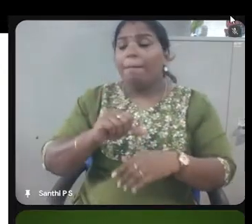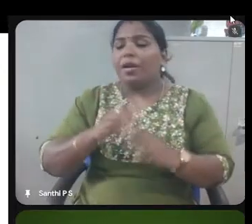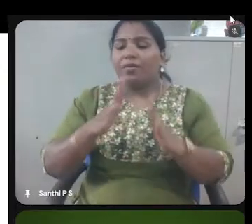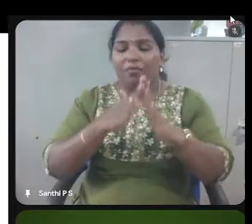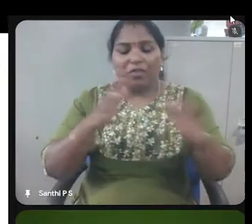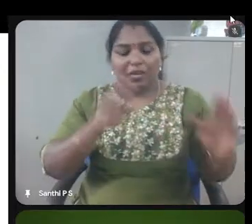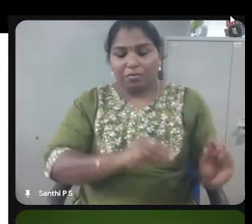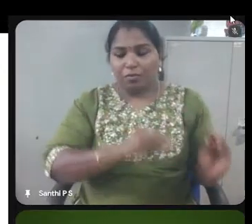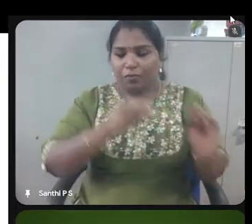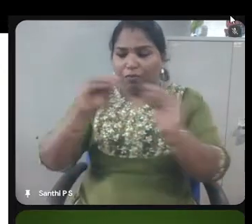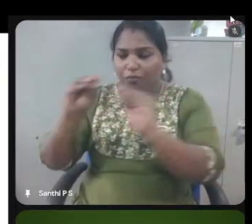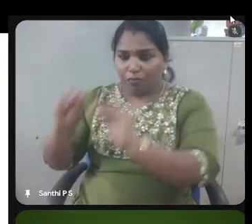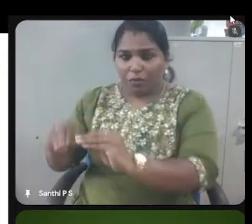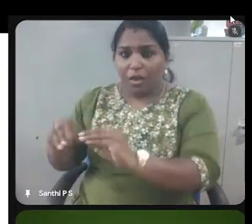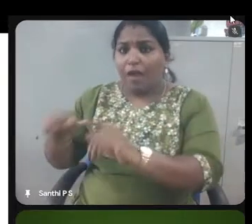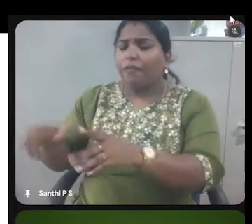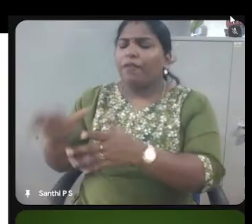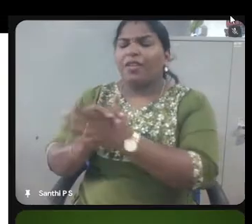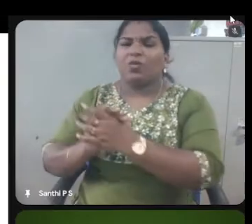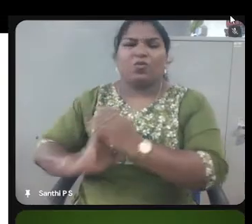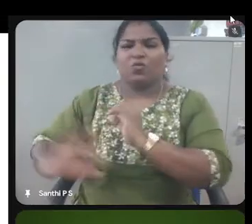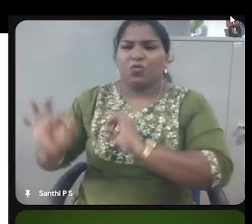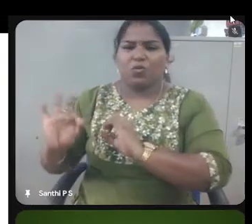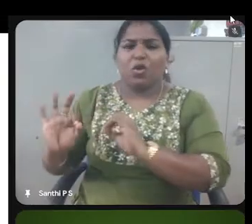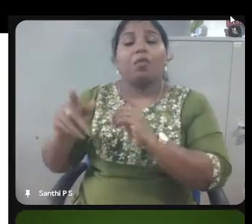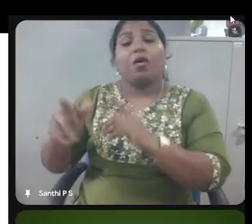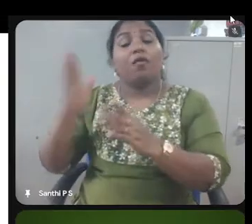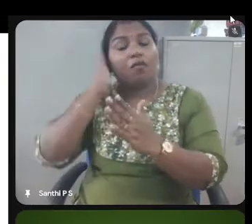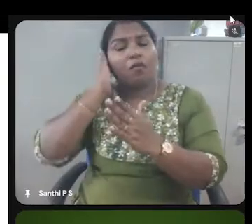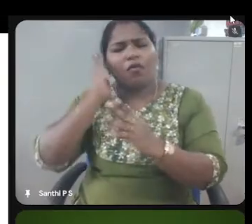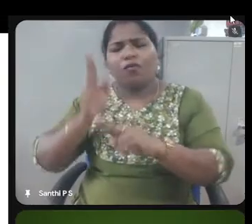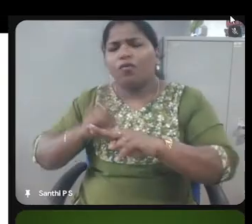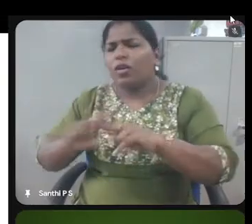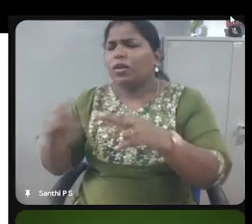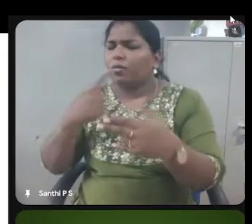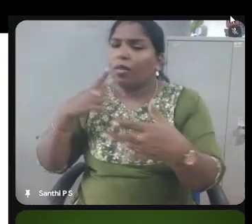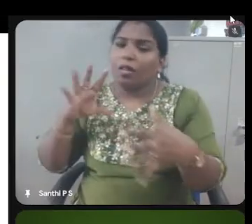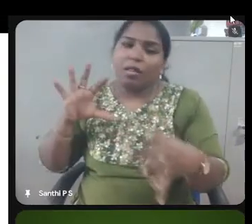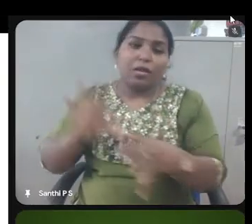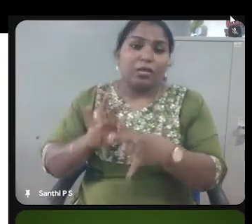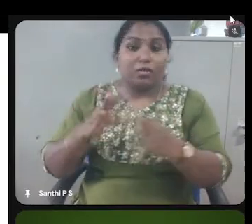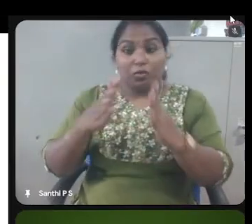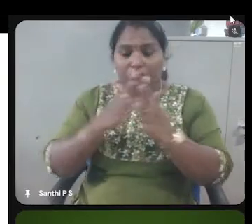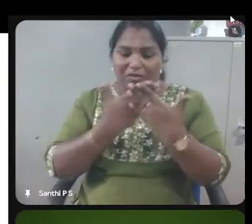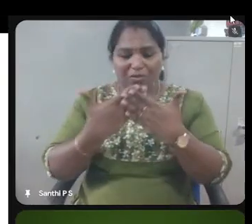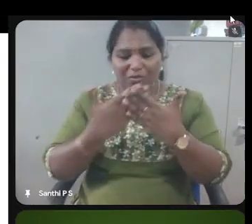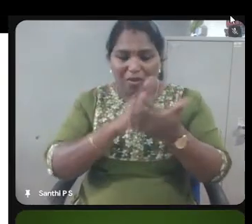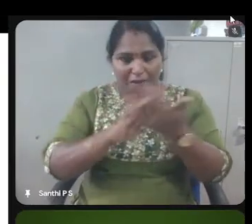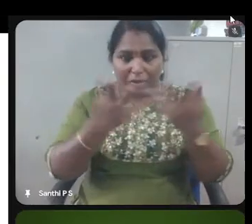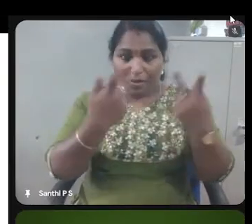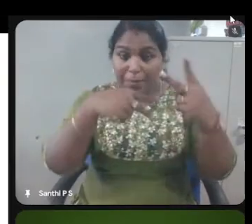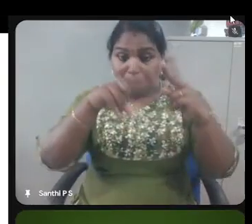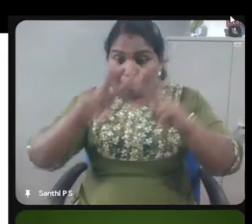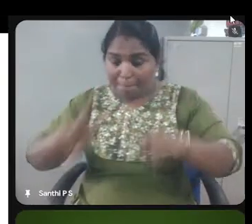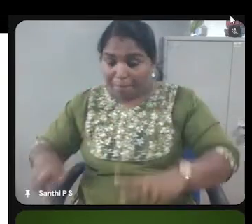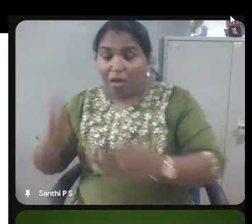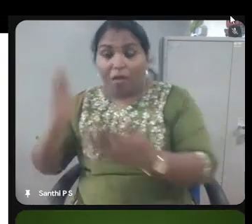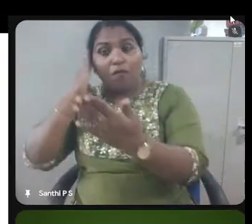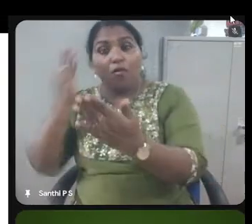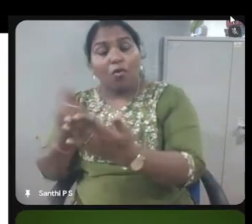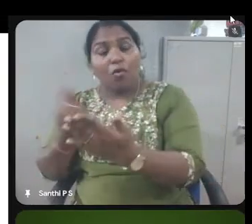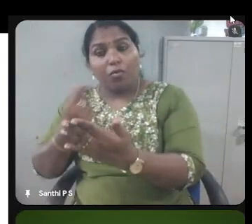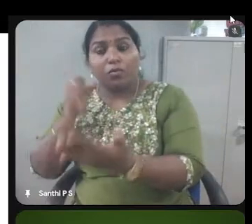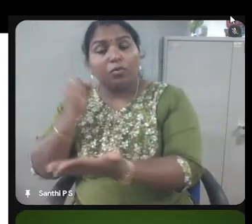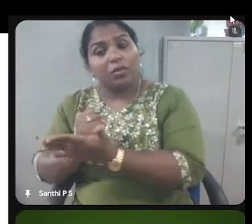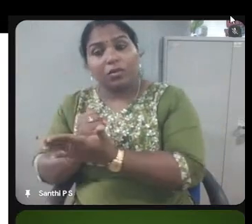പക്ഷെ ഇപ്പം ഭയങ്കരമായിട്ട് ഫോൺ അഡിക്റ്റ് ആണെന്ന് തന്നെ പറയാം. ഇപ്പം സ്കൂൾ വിട്ട് വന്നു കഴിഞ്ഞാല് ഫോൺ വേണം. ആ ഫോൺ അപ്പൊ നമ്മൾ എവിടെയെങ്കിലും